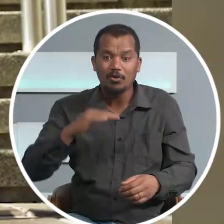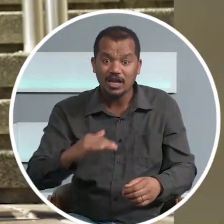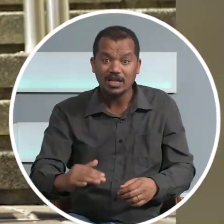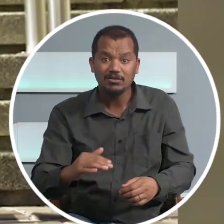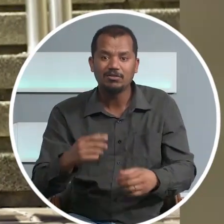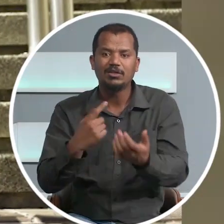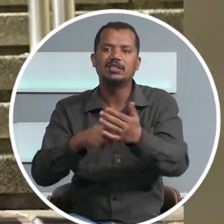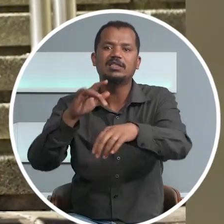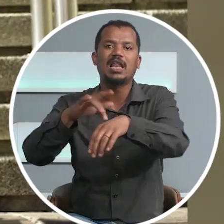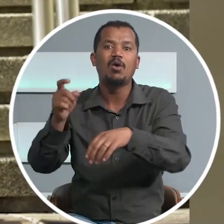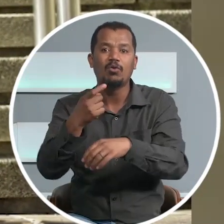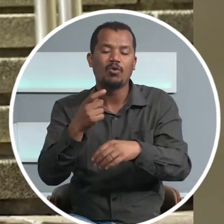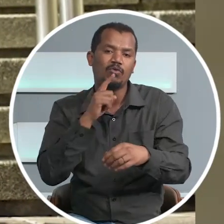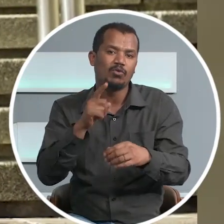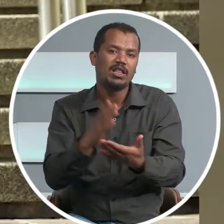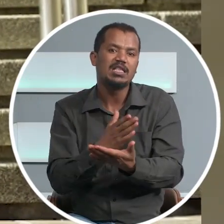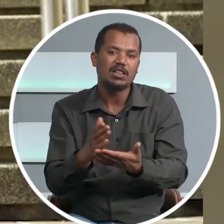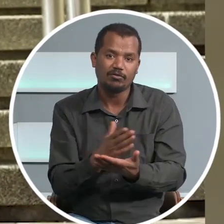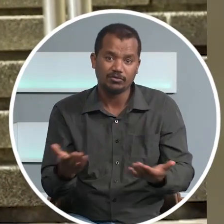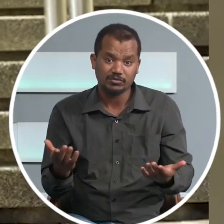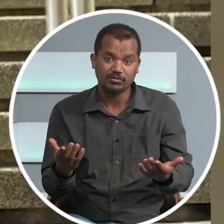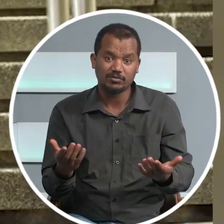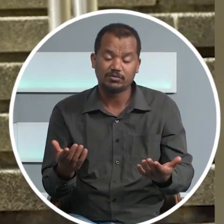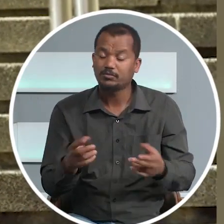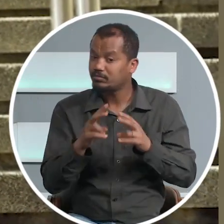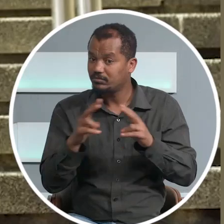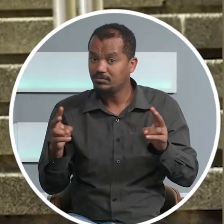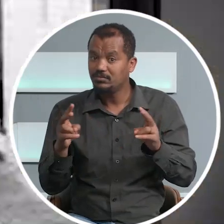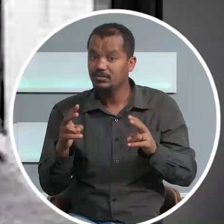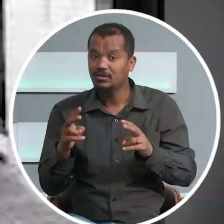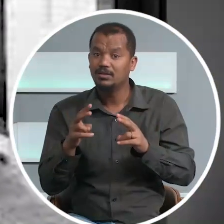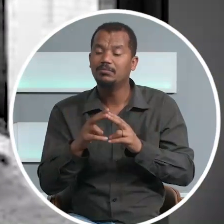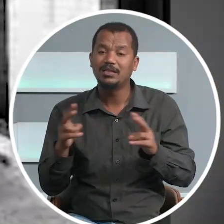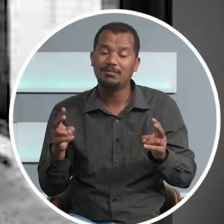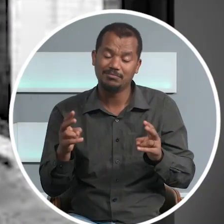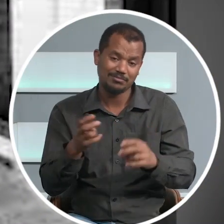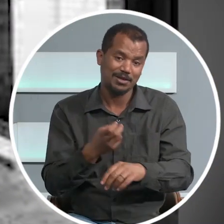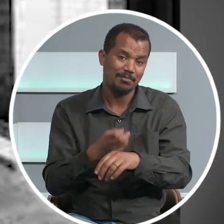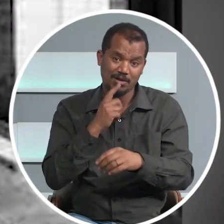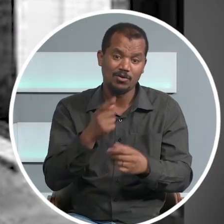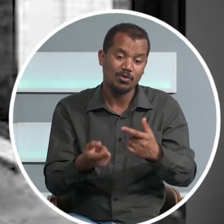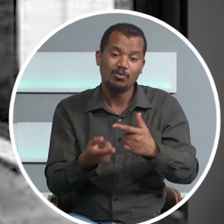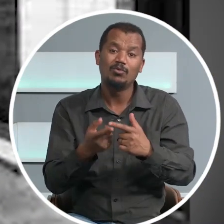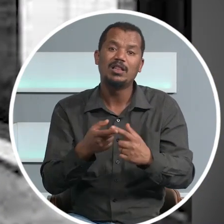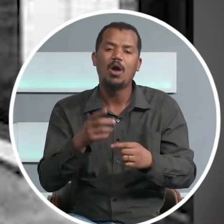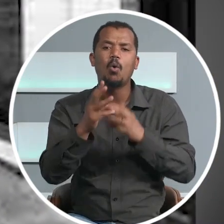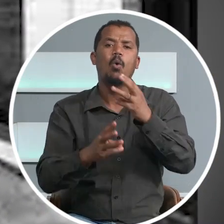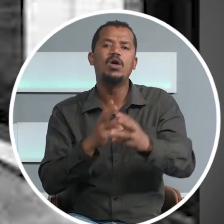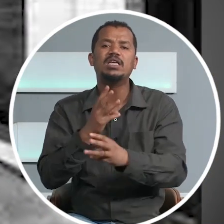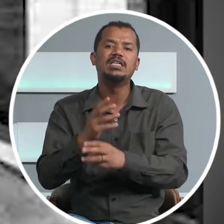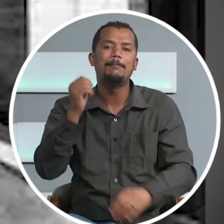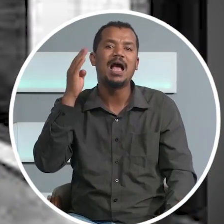ታች እዛ ላይ ሆኖ ነው እንትን ያሉት። ይሄ እንግዲህ በጣም እንትን አይደለም። ሁለተኛ የወርልድ